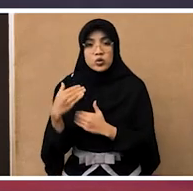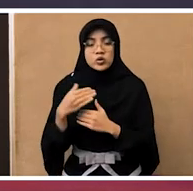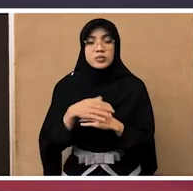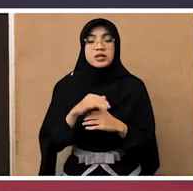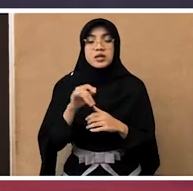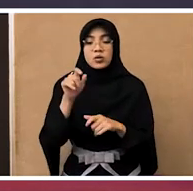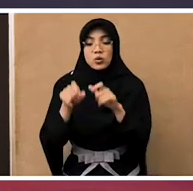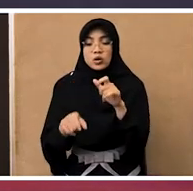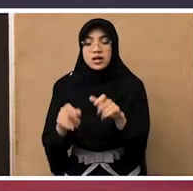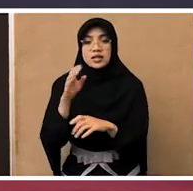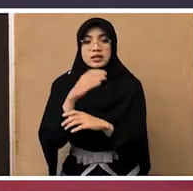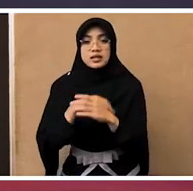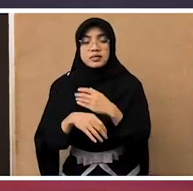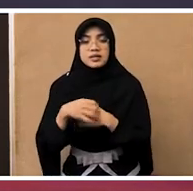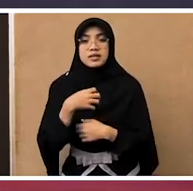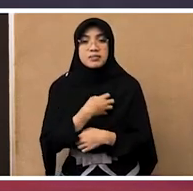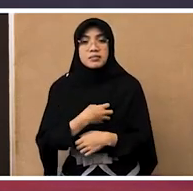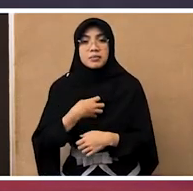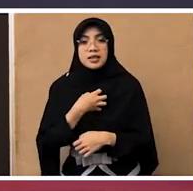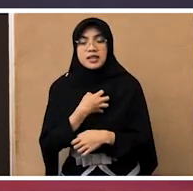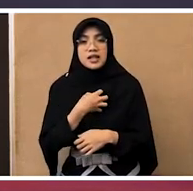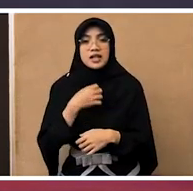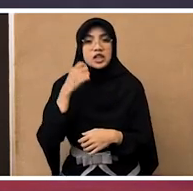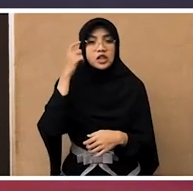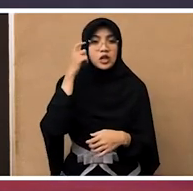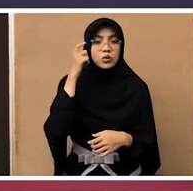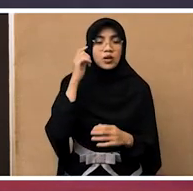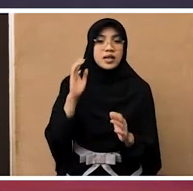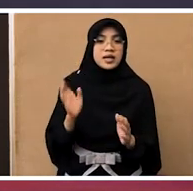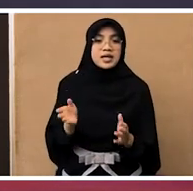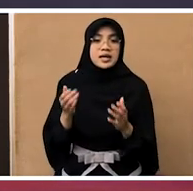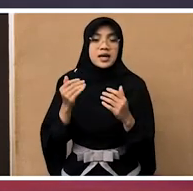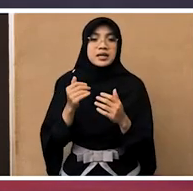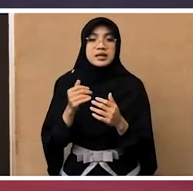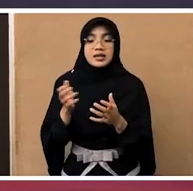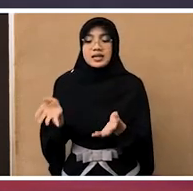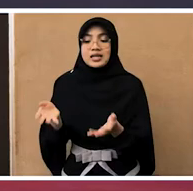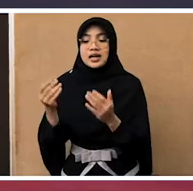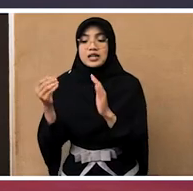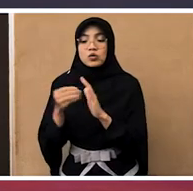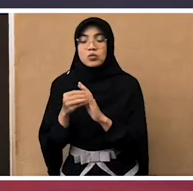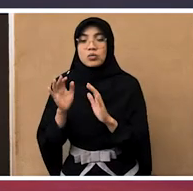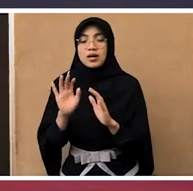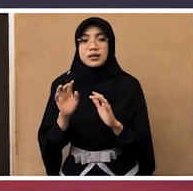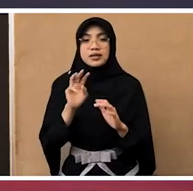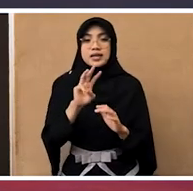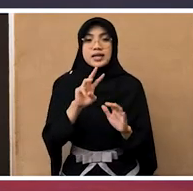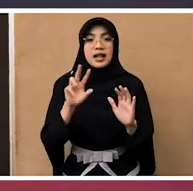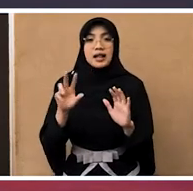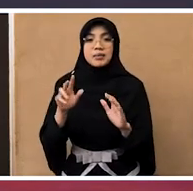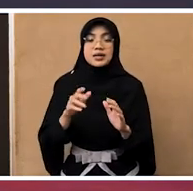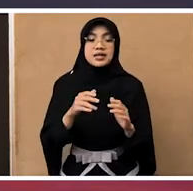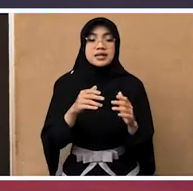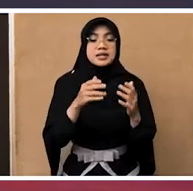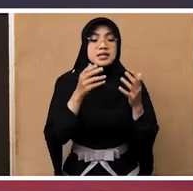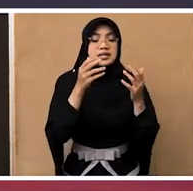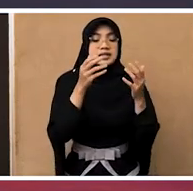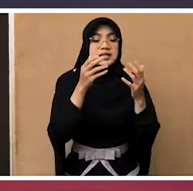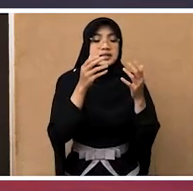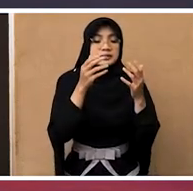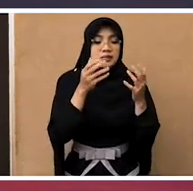penyandang disabilitas mental intelektual ringan memang tidak ada ringan di situ cuman pasal 38 nya kan ada sedang berat